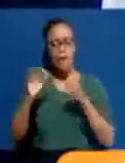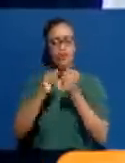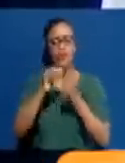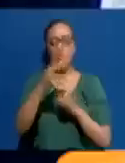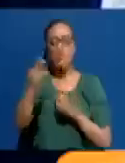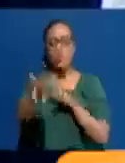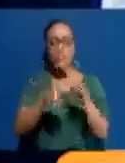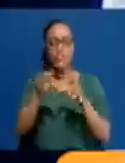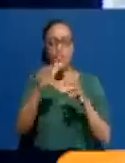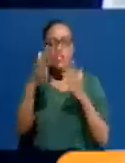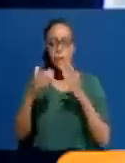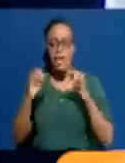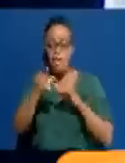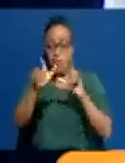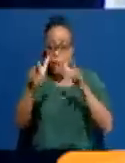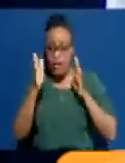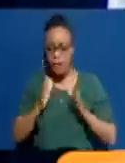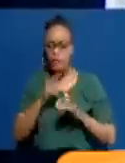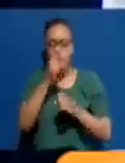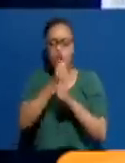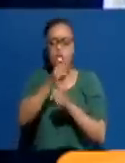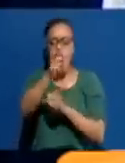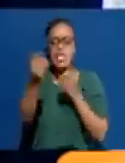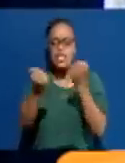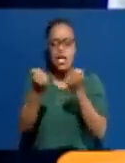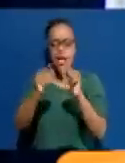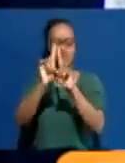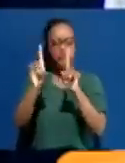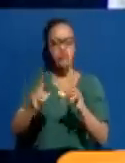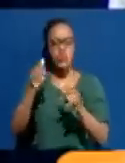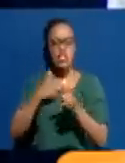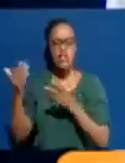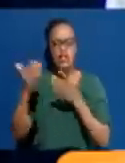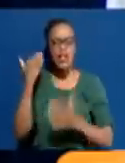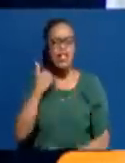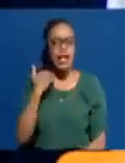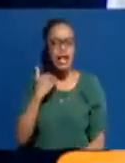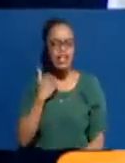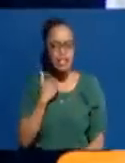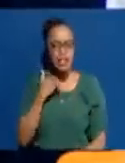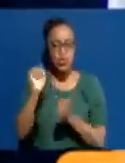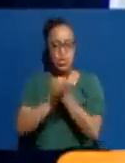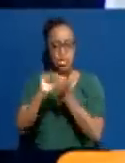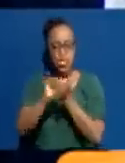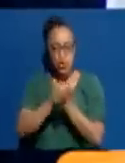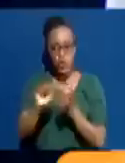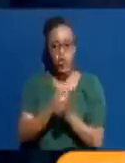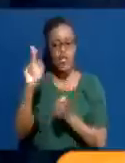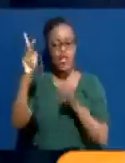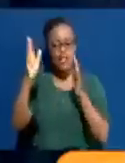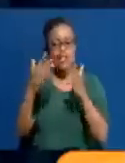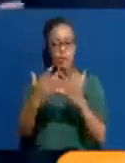watu. Kama wewe ni mtu ya media, ulikuwa unafanya nini ndani ya gari ambayo imebeba majambazi ya kuharibu mali ya